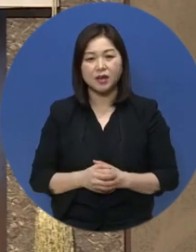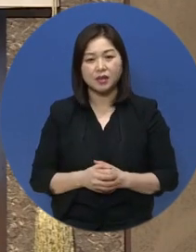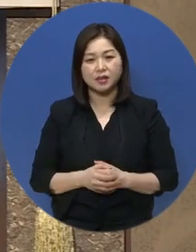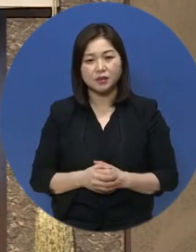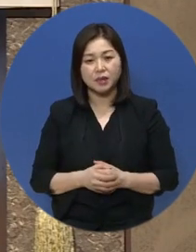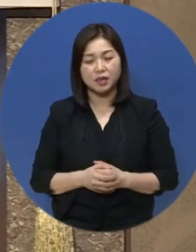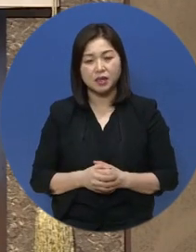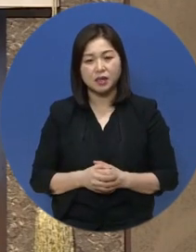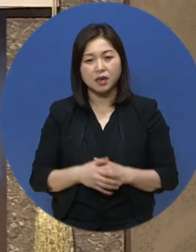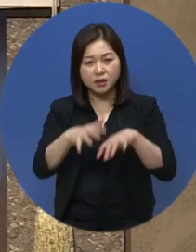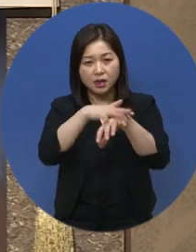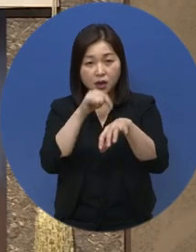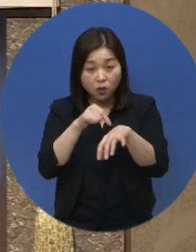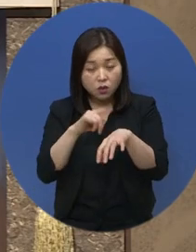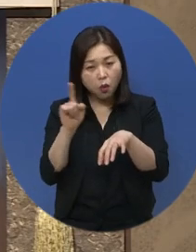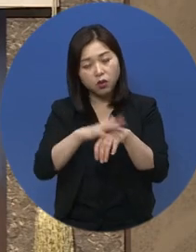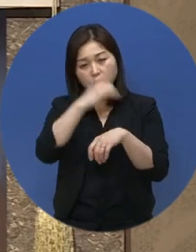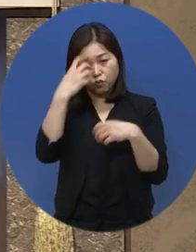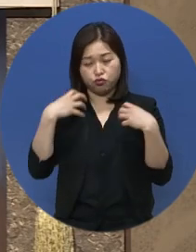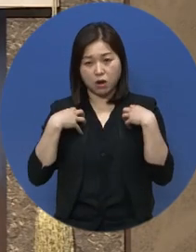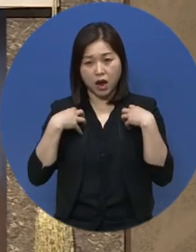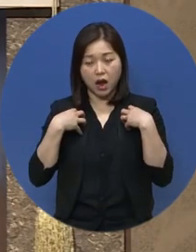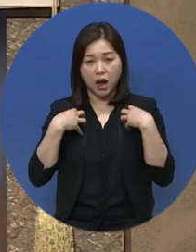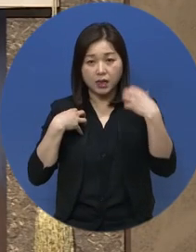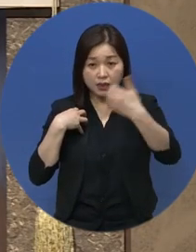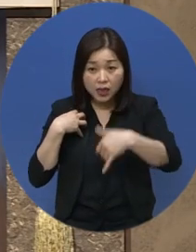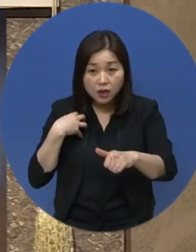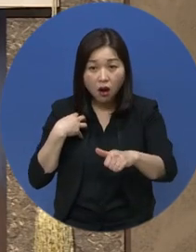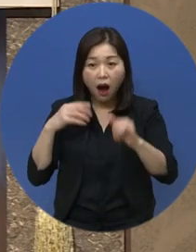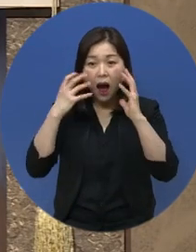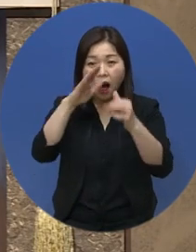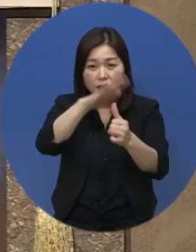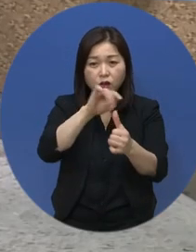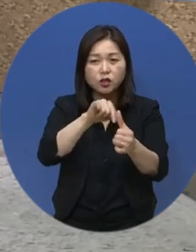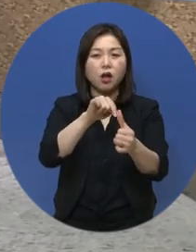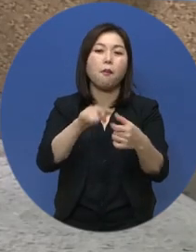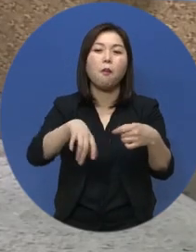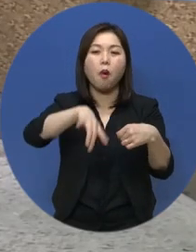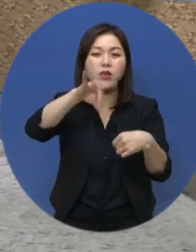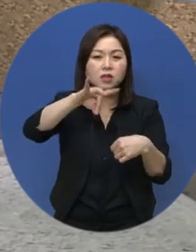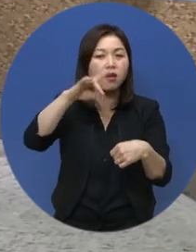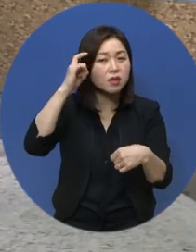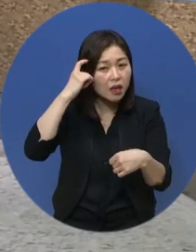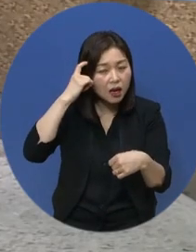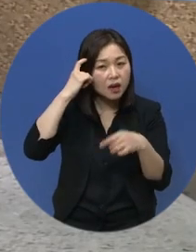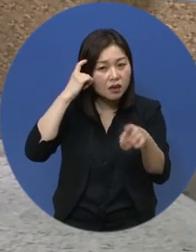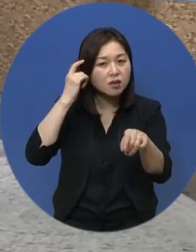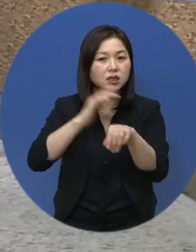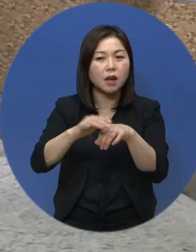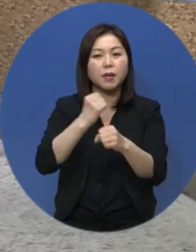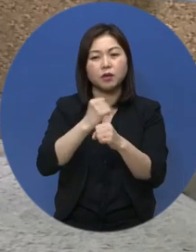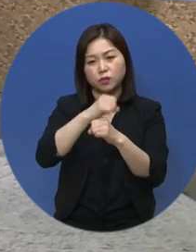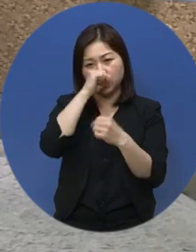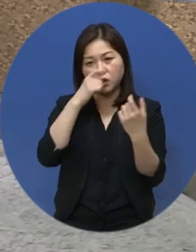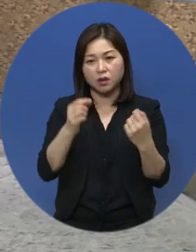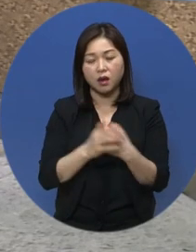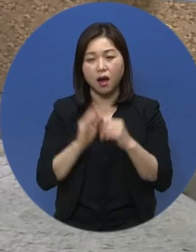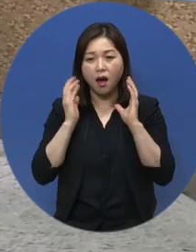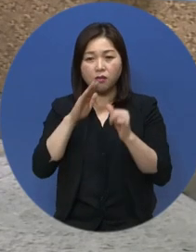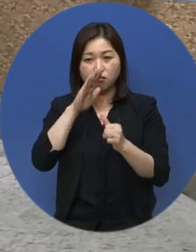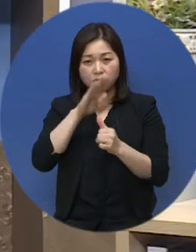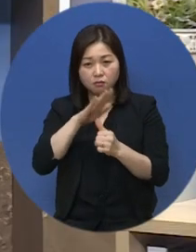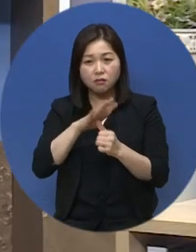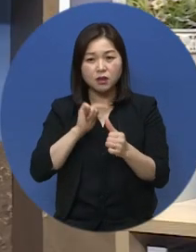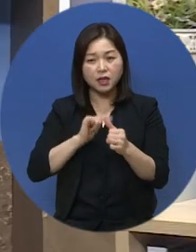정말 정부가 아이들 중심으로 네. 잘 만들어야 된다는 생각은 변함이 없습니다. 맞습니다. 네. 아이들도 가고 싶은 곳이 되어야 되잖아요. 그럼요. 예.